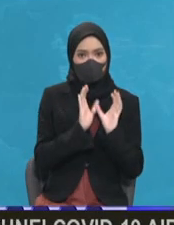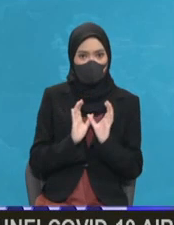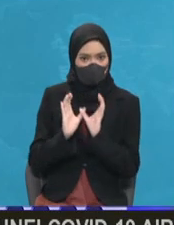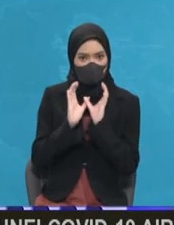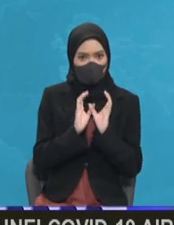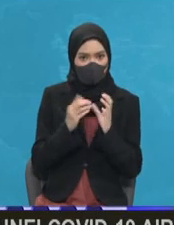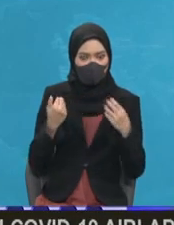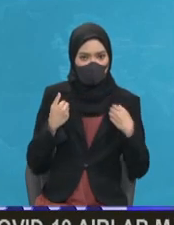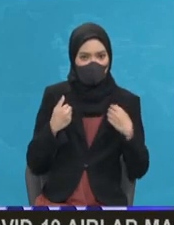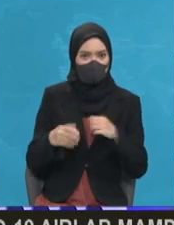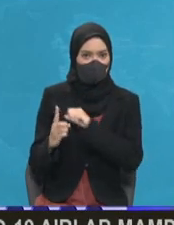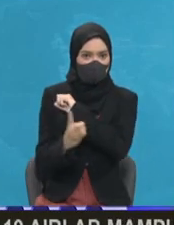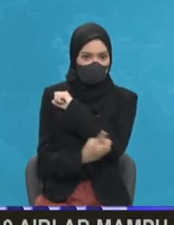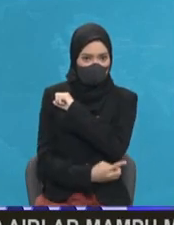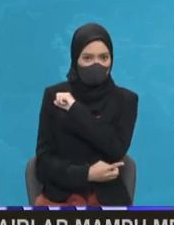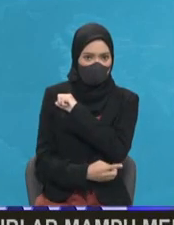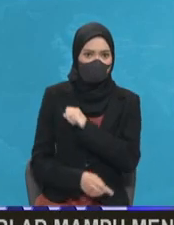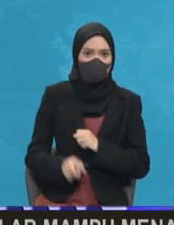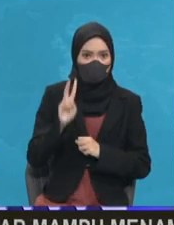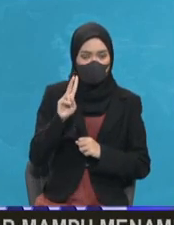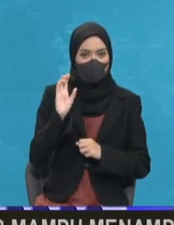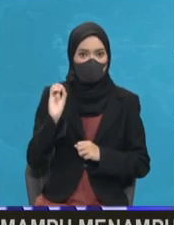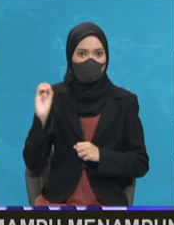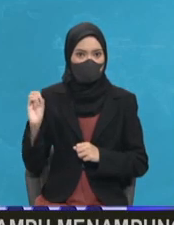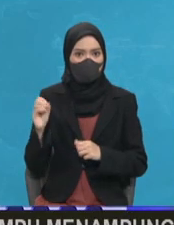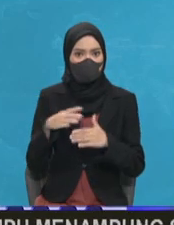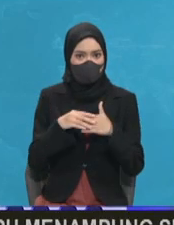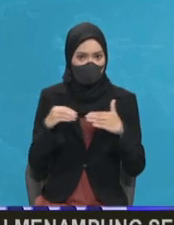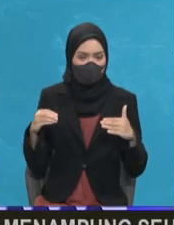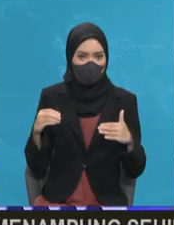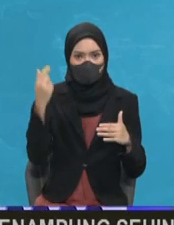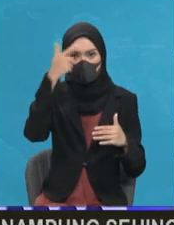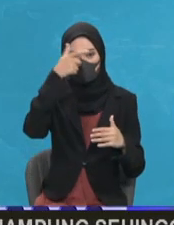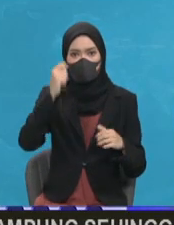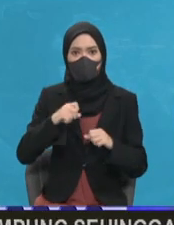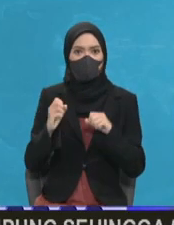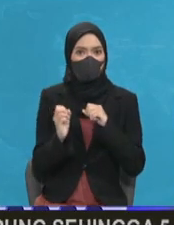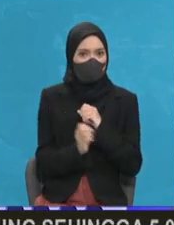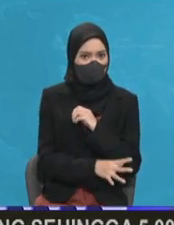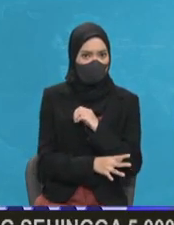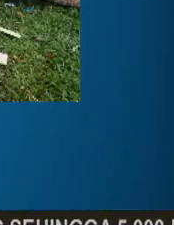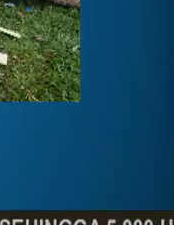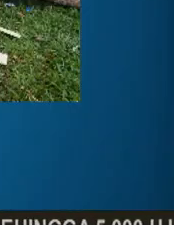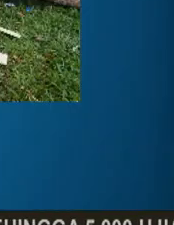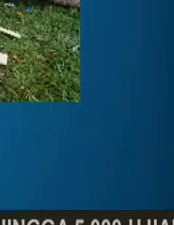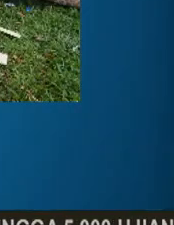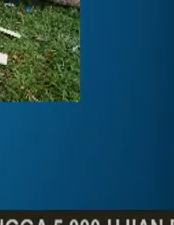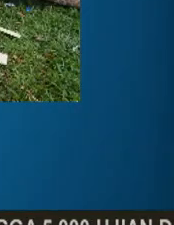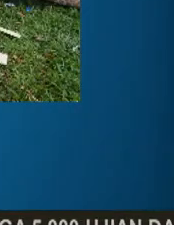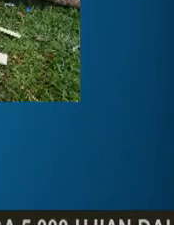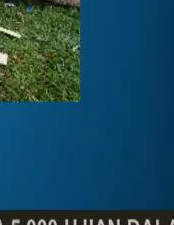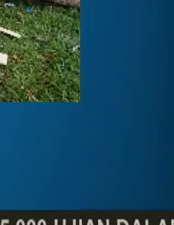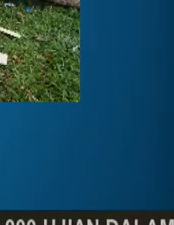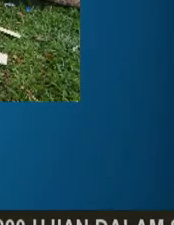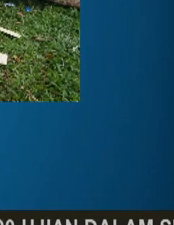dikenakan denda kompon 205g atas kesalahan membuang sampah di tempat Awam di